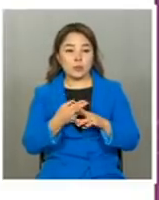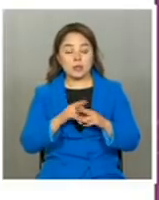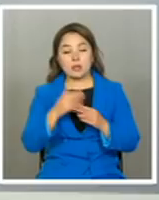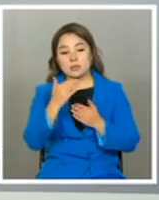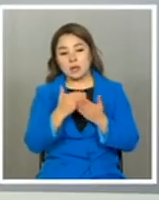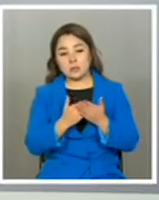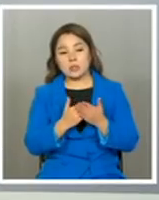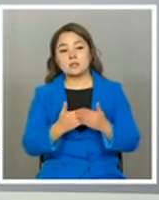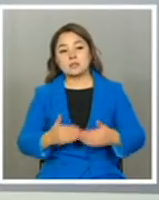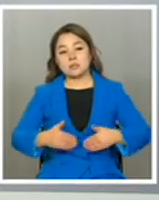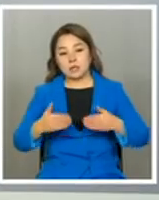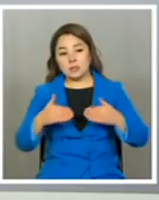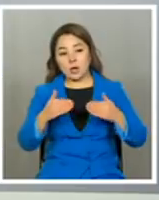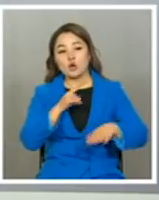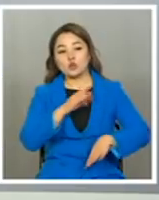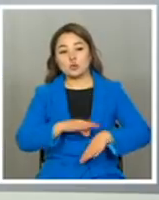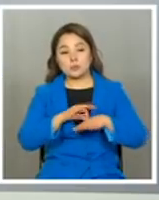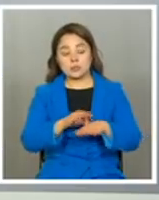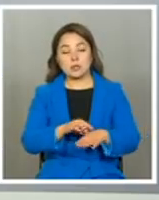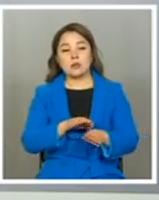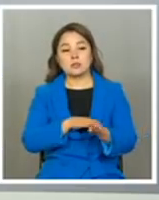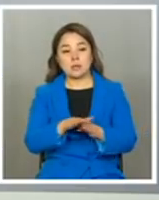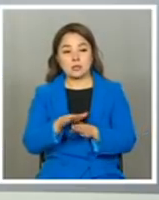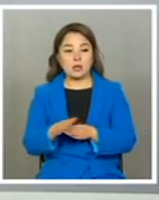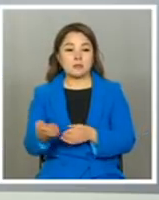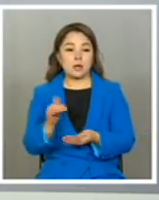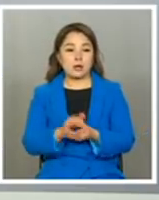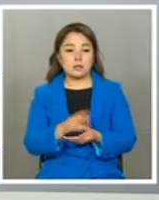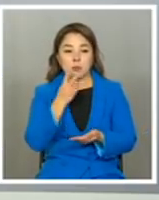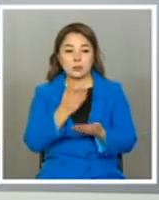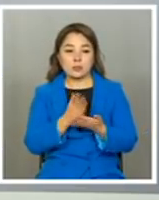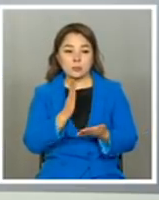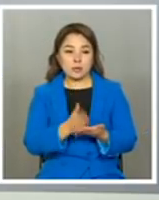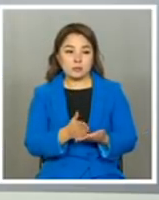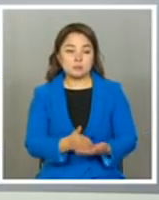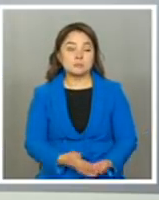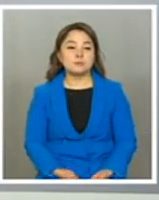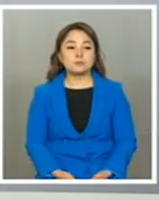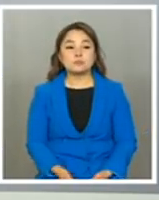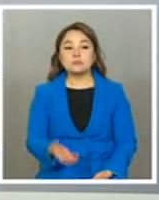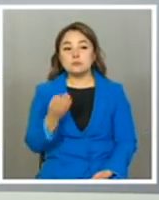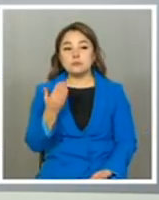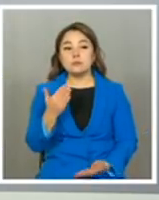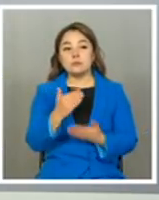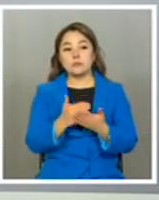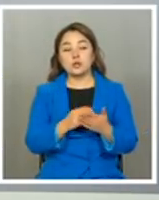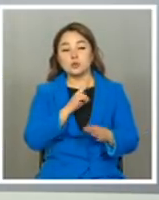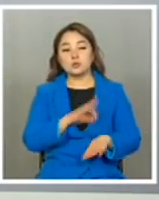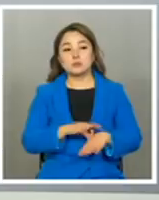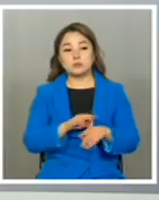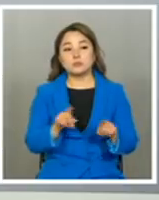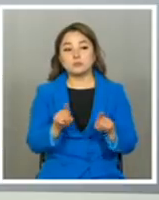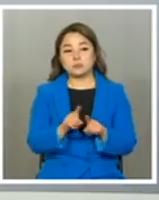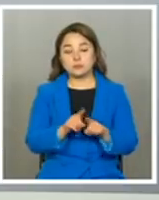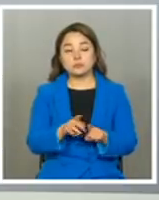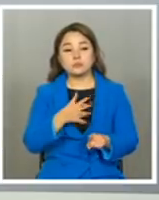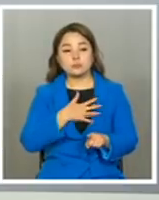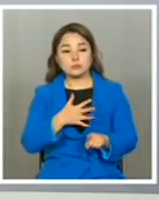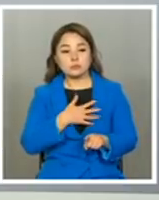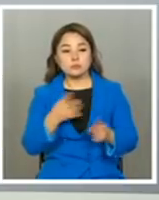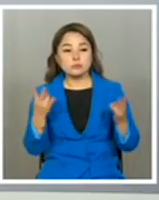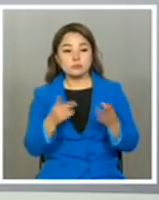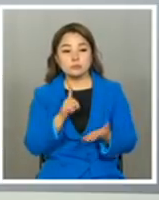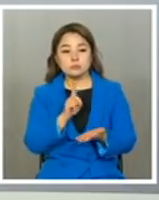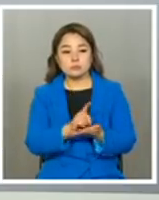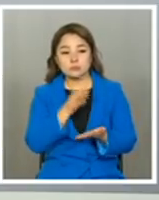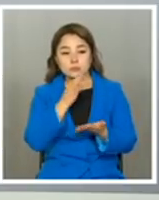және де динамикалық жұмыстармен толығырақ танысқан болатынбыз. Және статикалық жұмыс кезінде оттегінің қажеттілігі